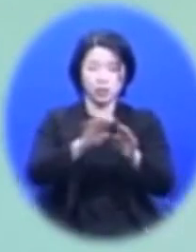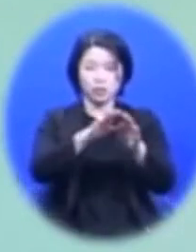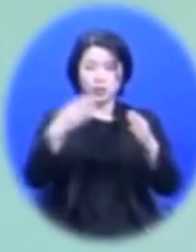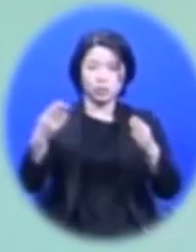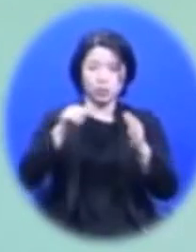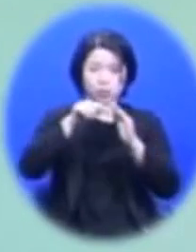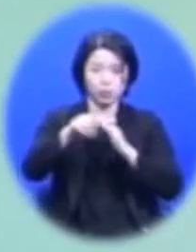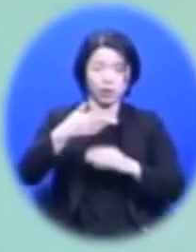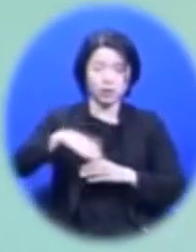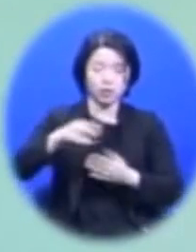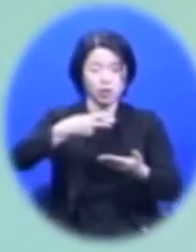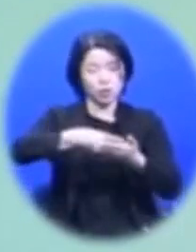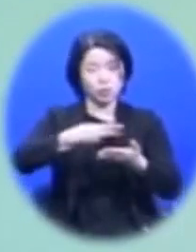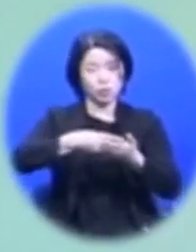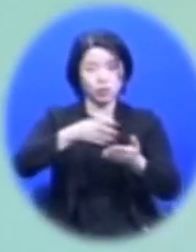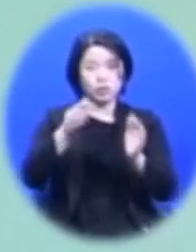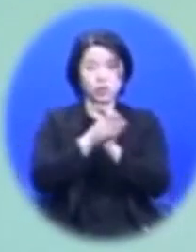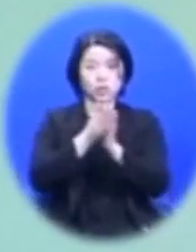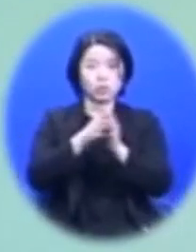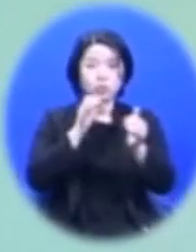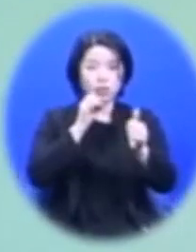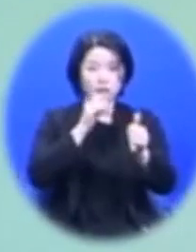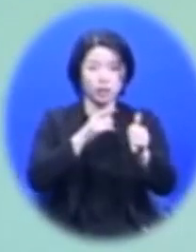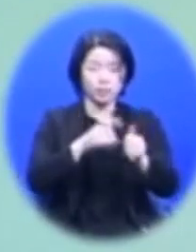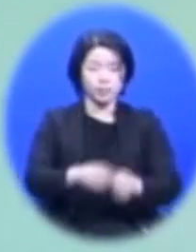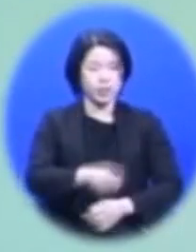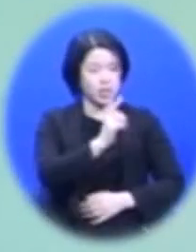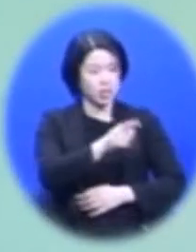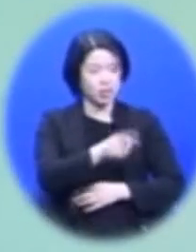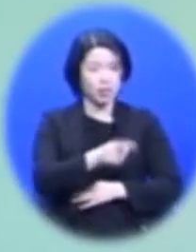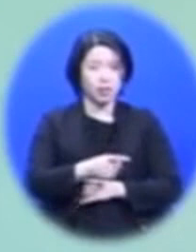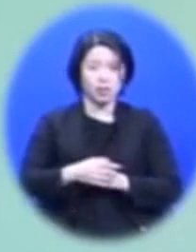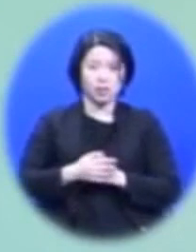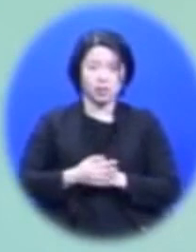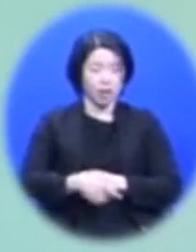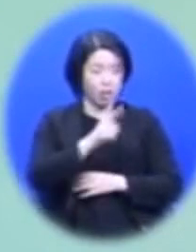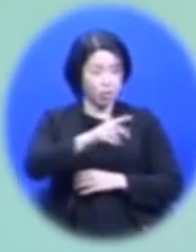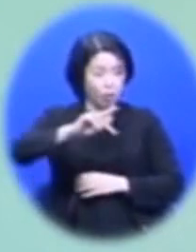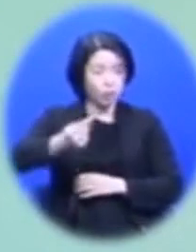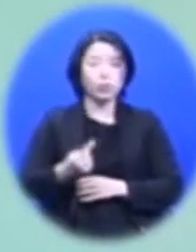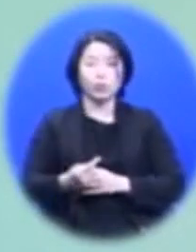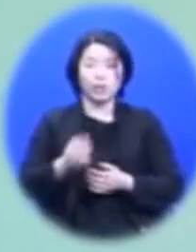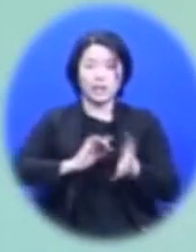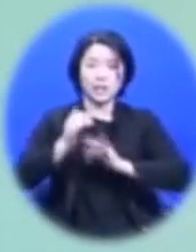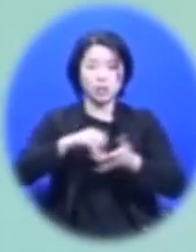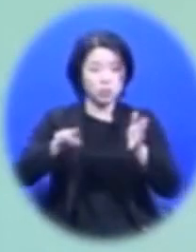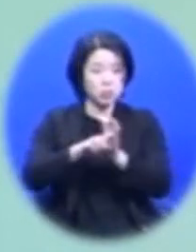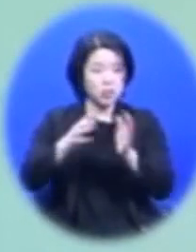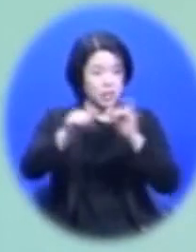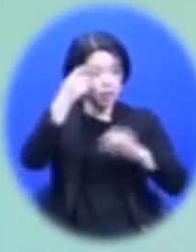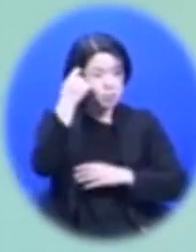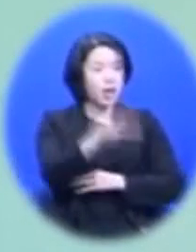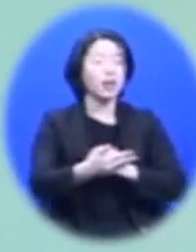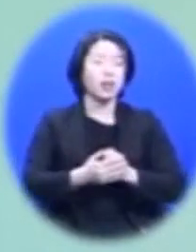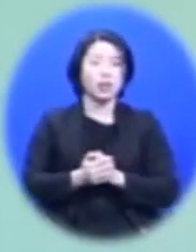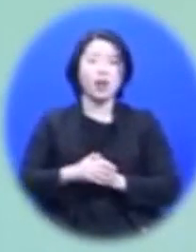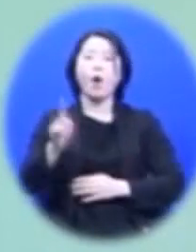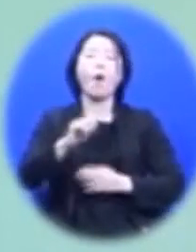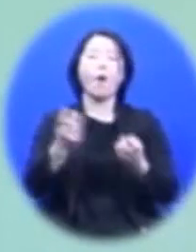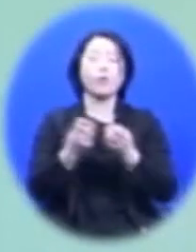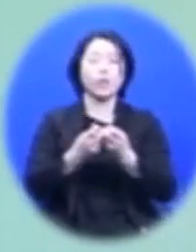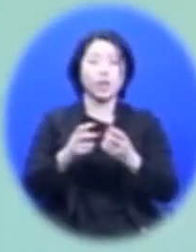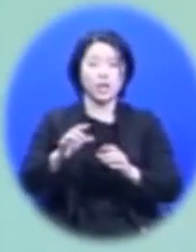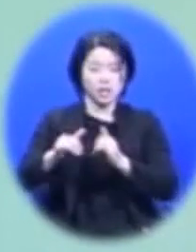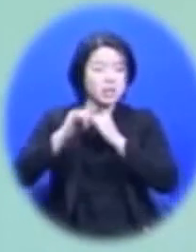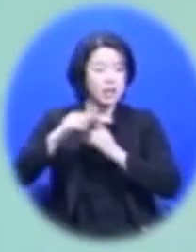그리고는 누워있는 친구한테 손가락질하면서 너도 예수 믿는 사람이야? 어떻게 자살할